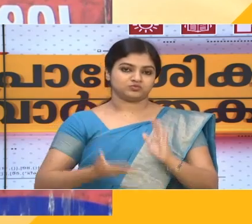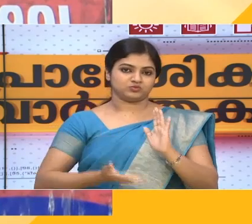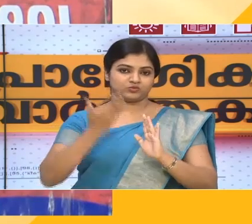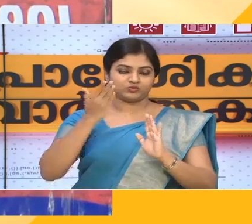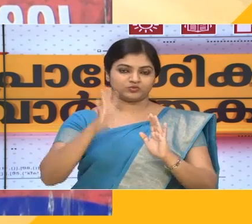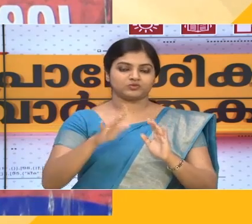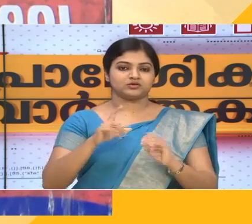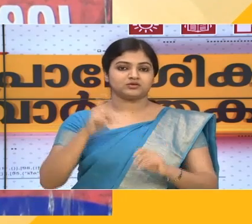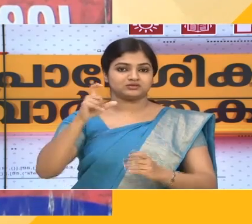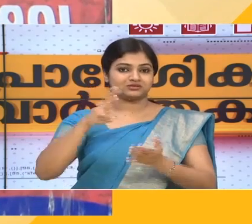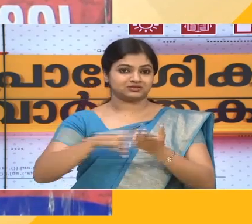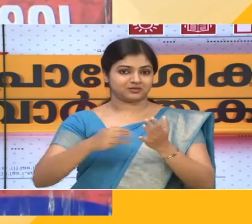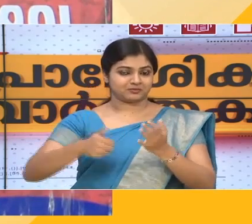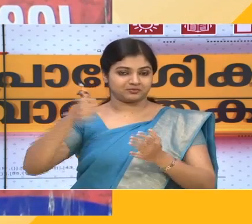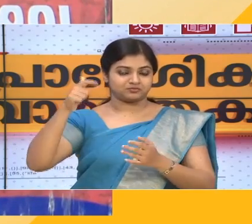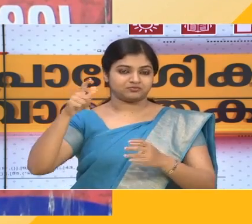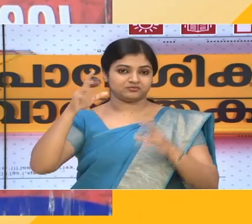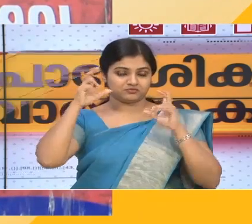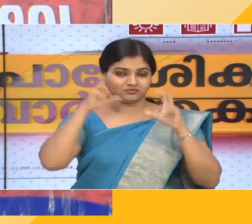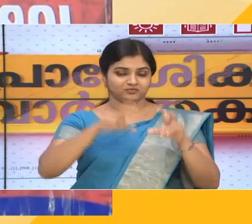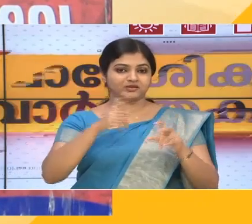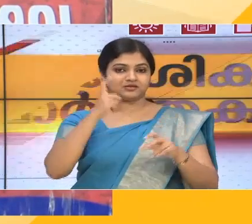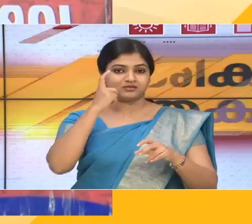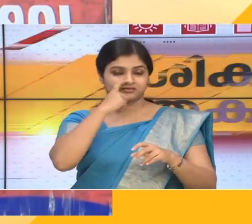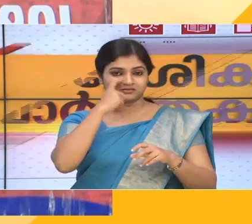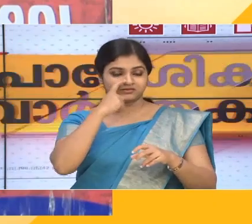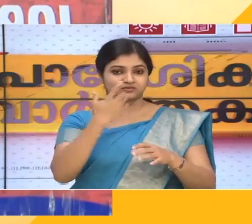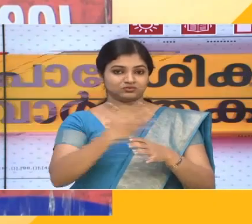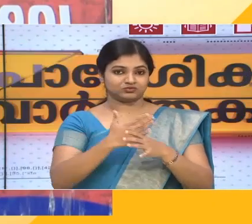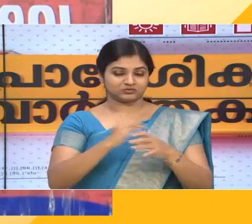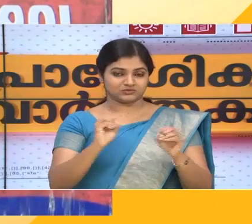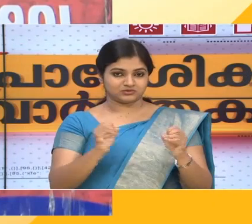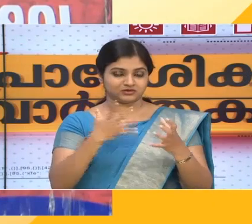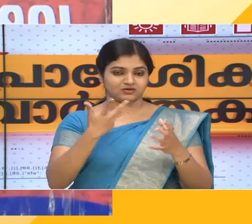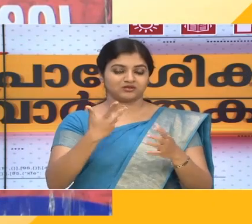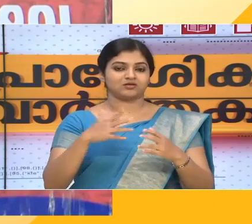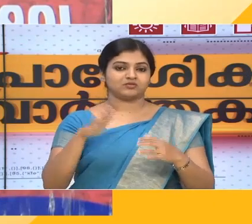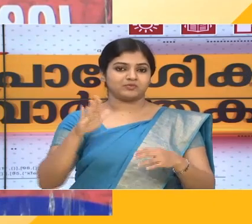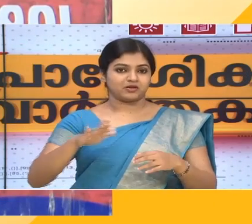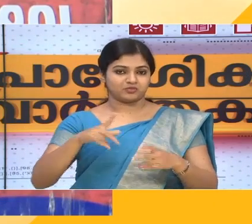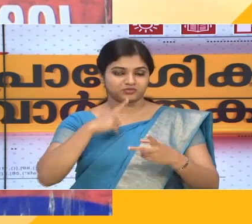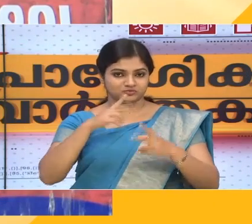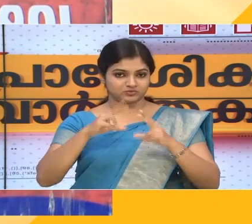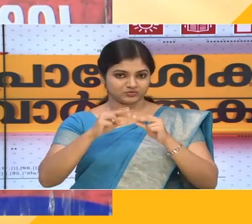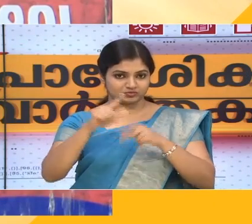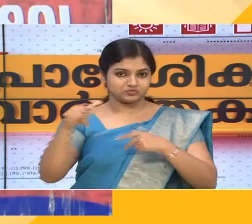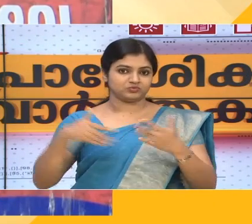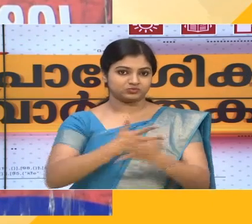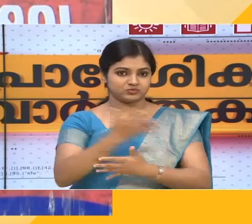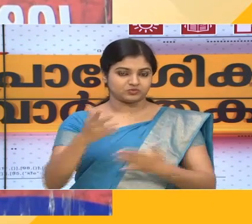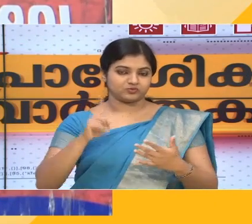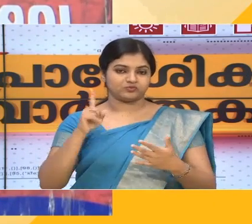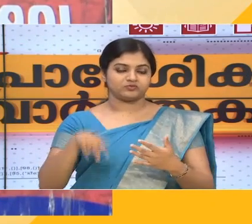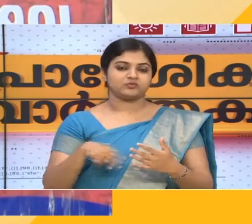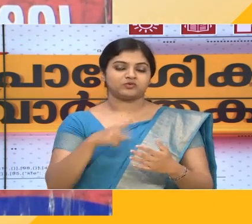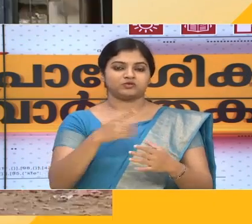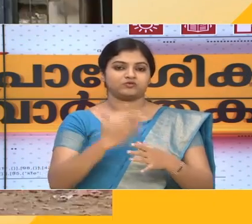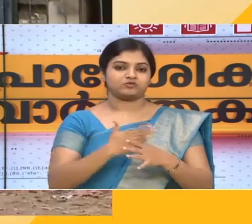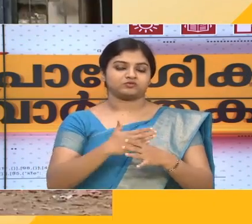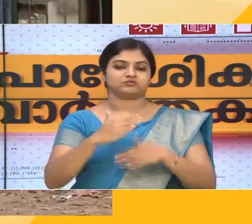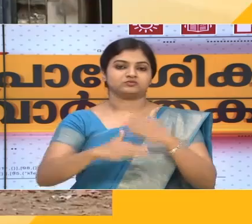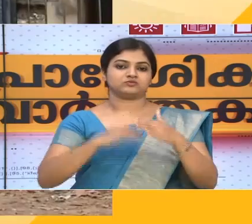ഇടപെട്ട് സ്ത്രീ തൊഴിലാളികളെ ജോലിക്ക് കയറാനുള്ള ഒരു ഓർഡിനൻസ് നിയമസഭയിൽ അവതരിപ്പിച്ച എത്രയും പെട്ടെന്ന് ഈ പ്രതിസന്ധിയിൽ നമുക്ക് മുന്നോട്ട്